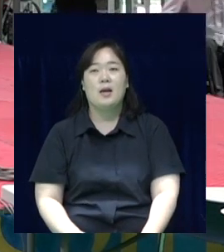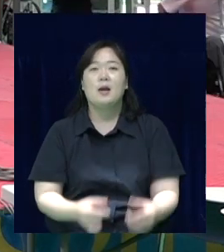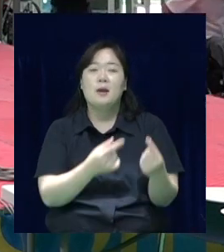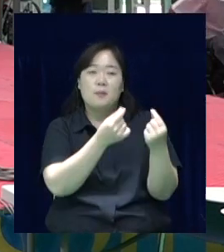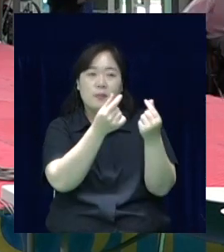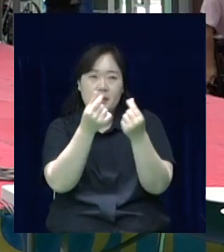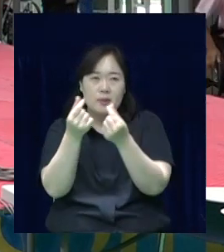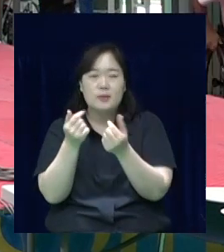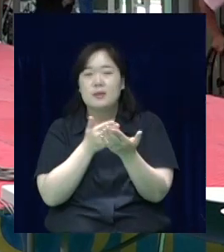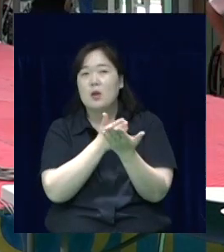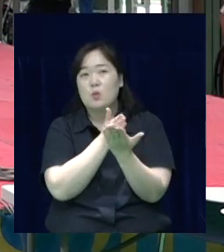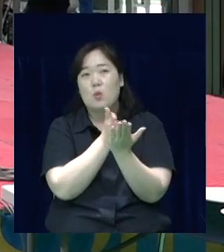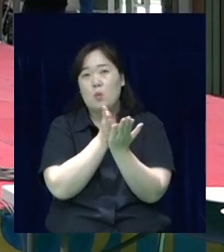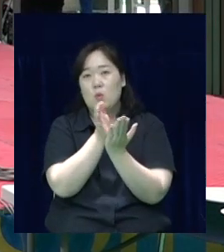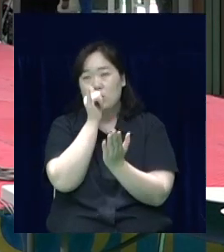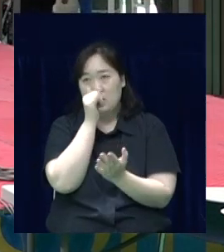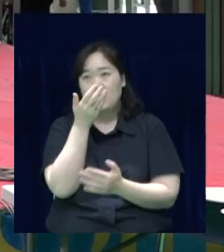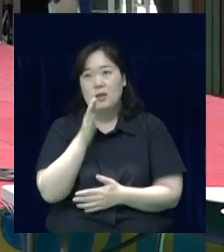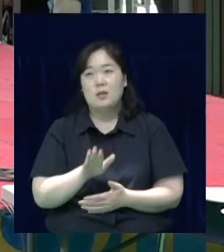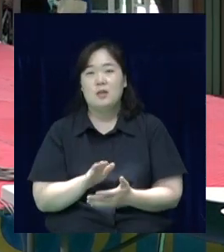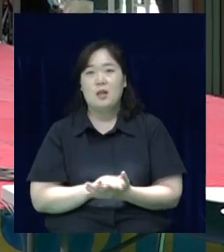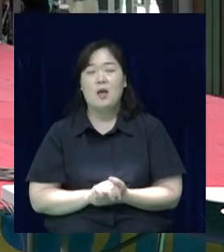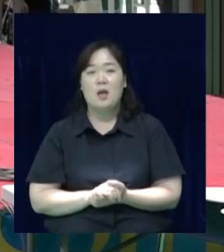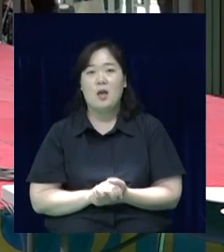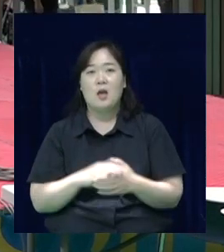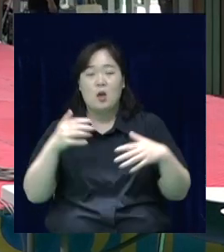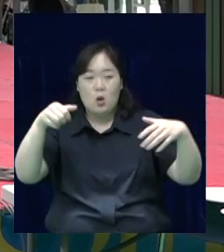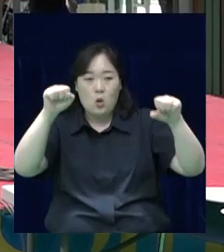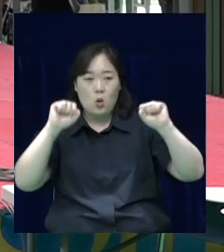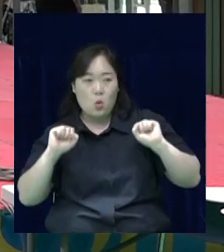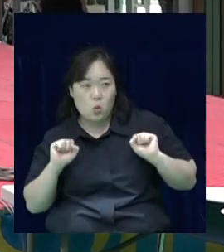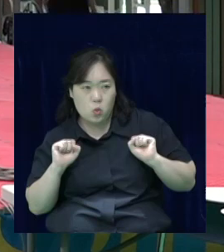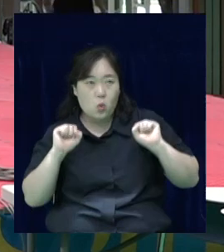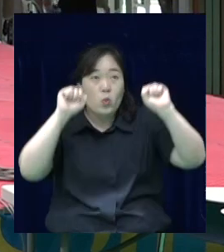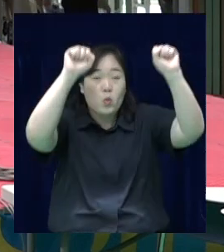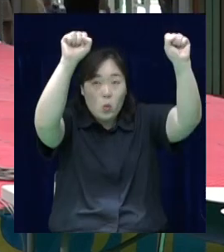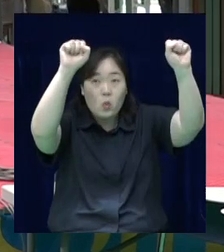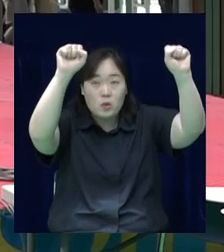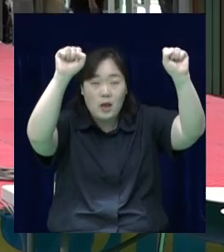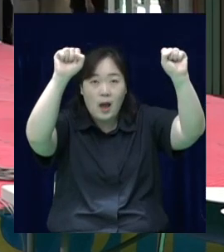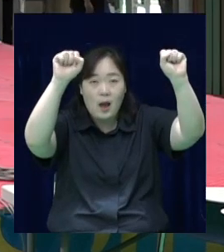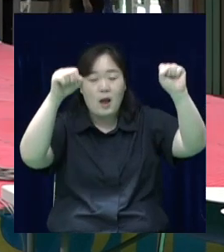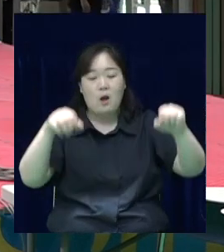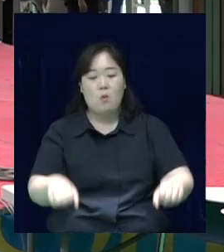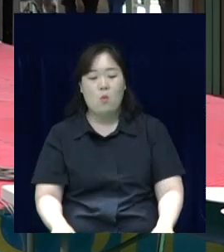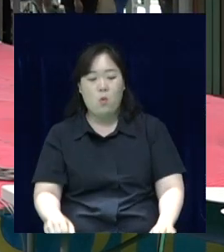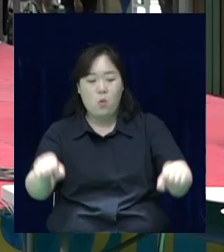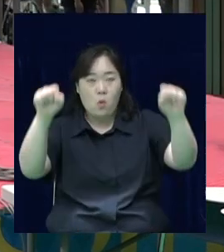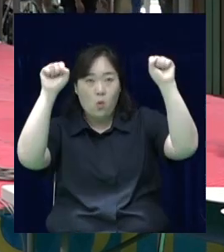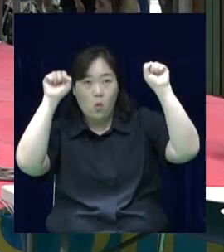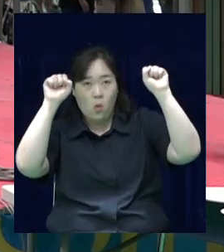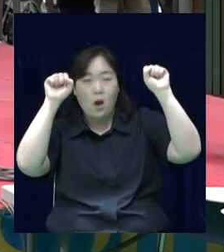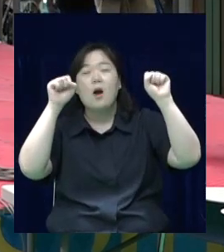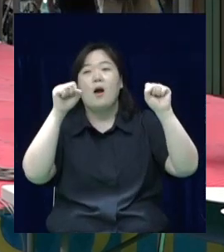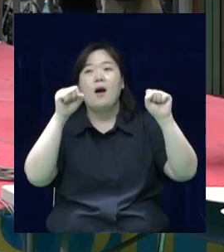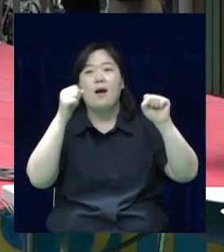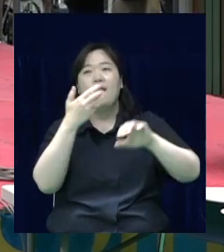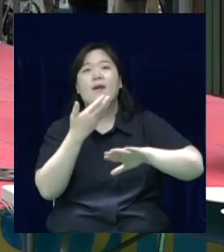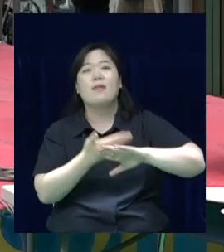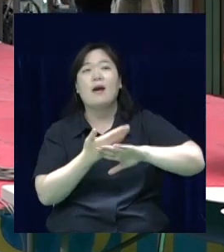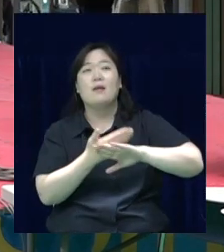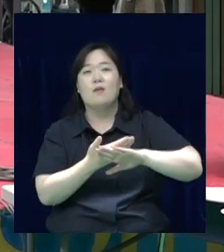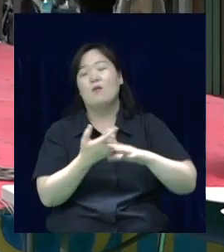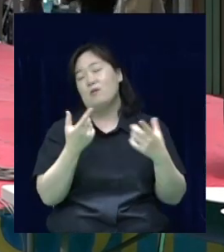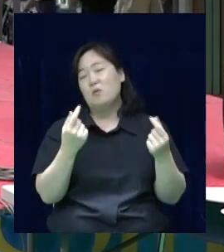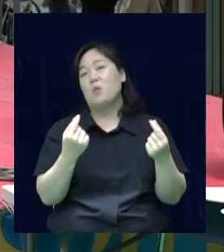또 있잖아요. 예, 그래서 뭐 용상 인상이 네, 있습니다만 그렇죠. 인상보다 용상이 보통 한 30kg 더 늘거든요. 그런 관점에서 보시면 됩니다. 그렇습니다.